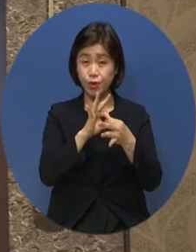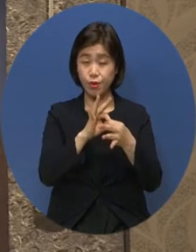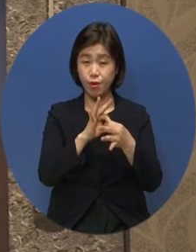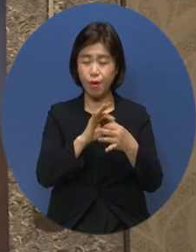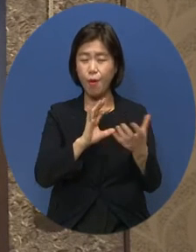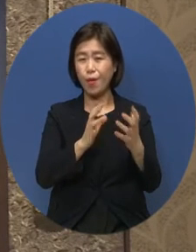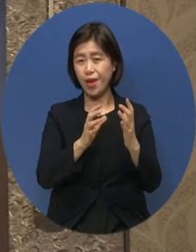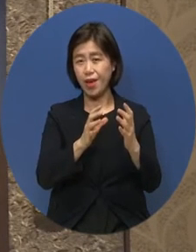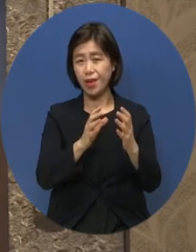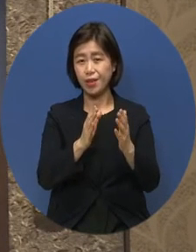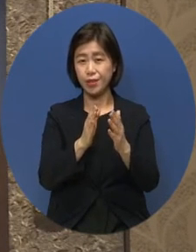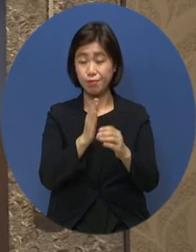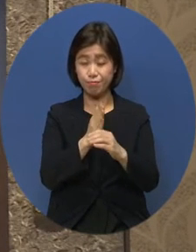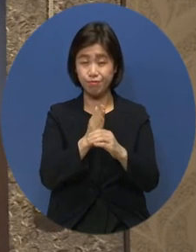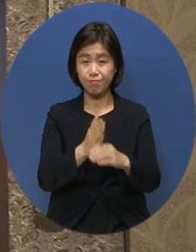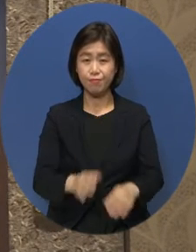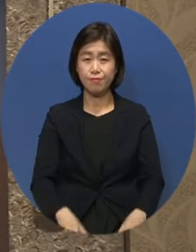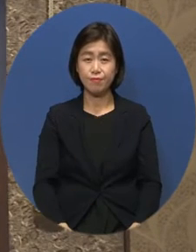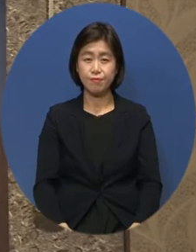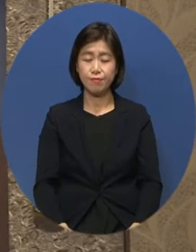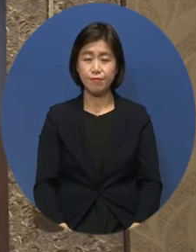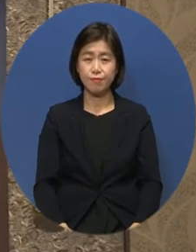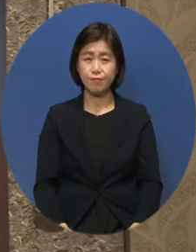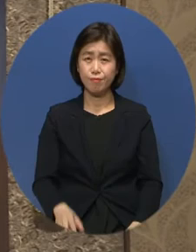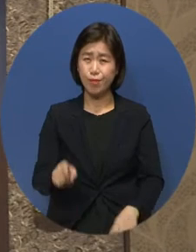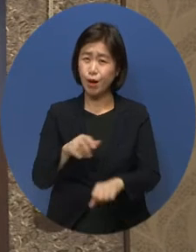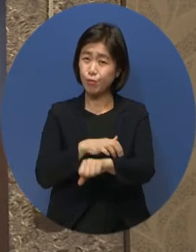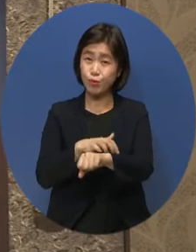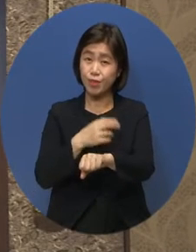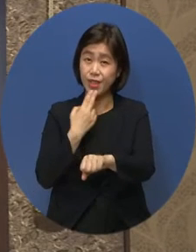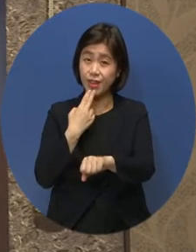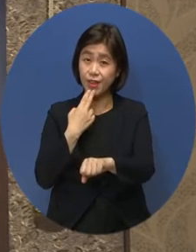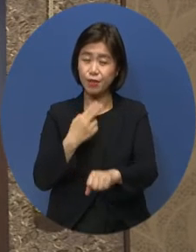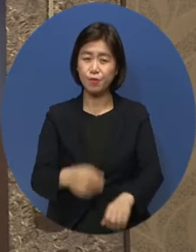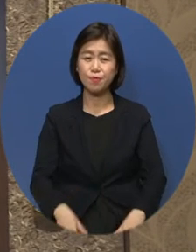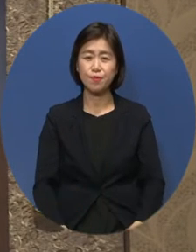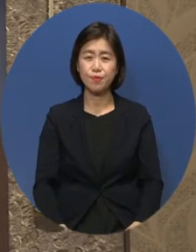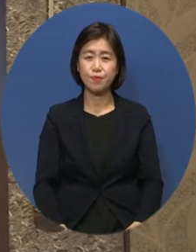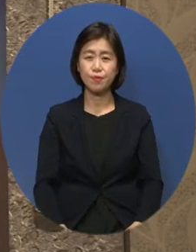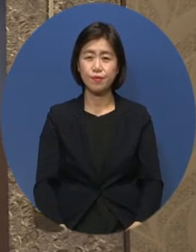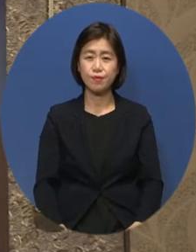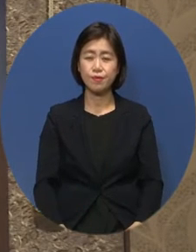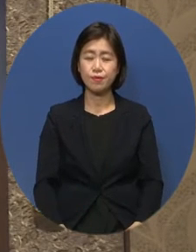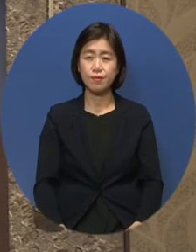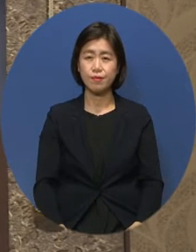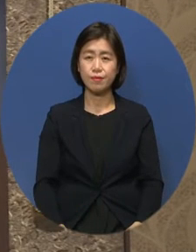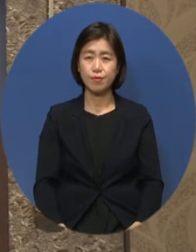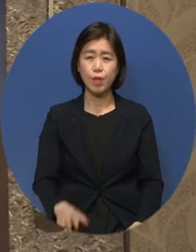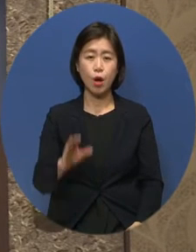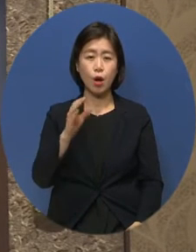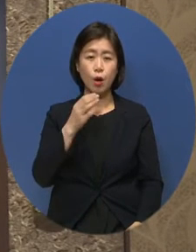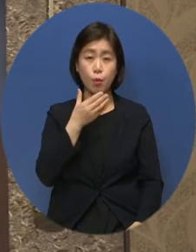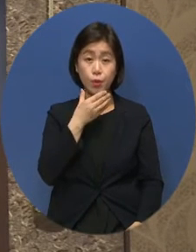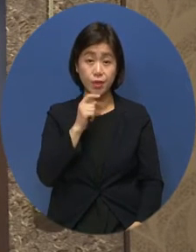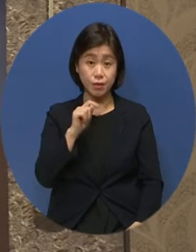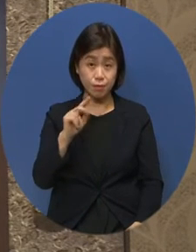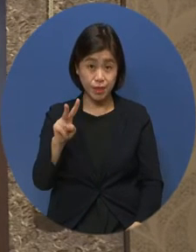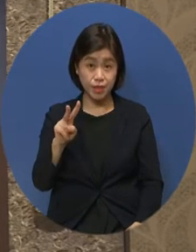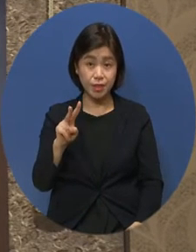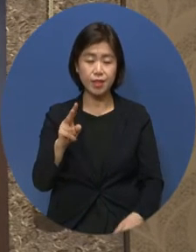하고 있는데 예 어 트 불편함은 없으세요 아무래도 이렇게 복시 tv 에 출연해서